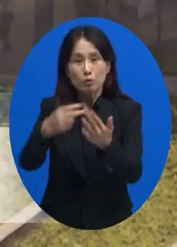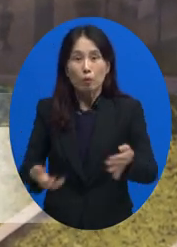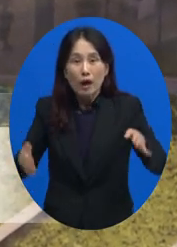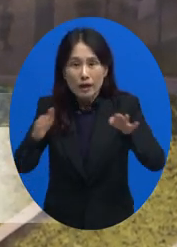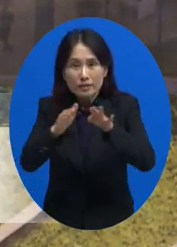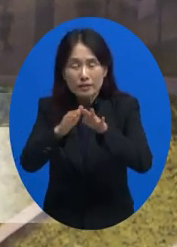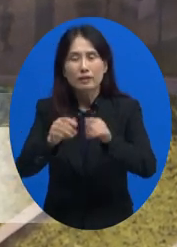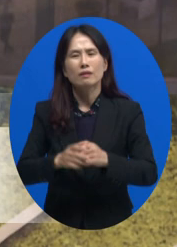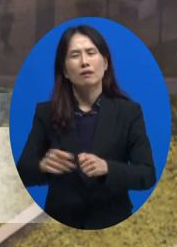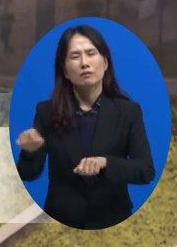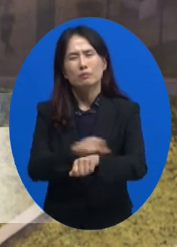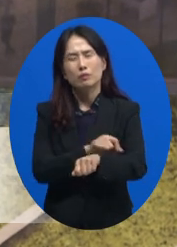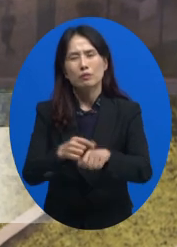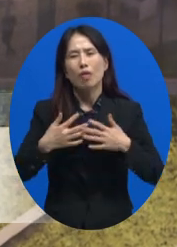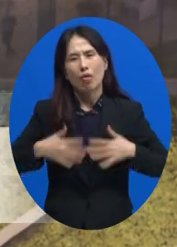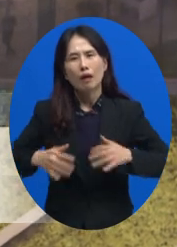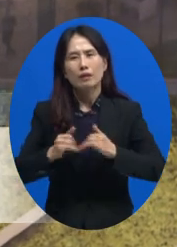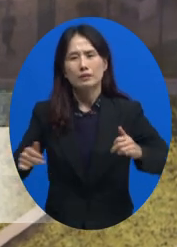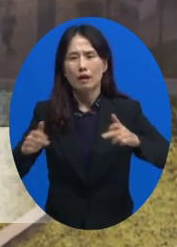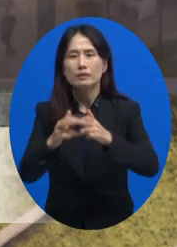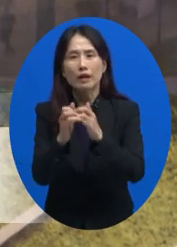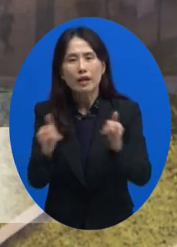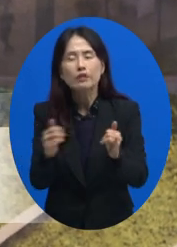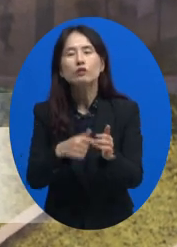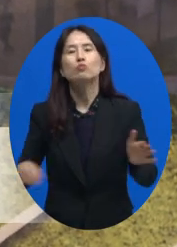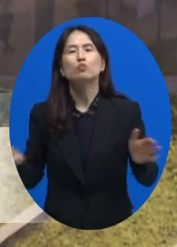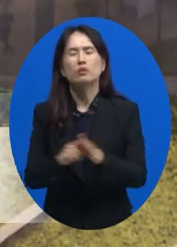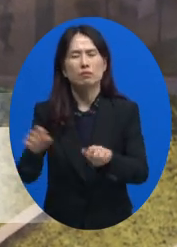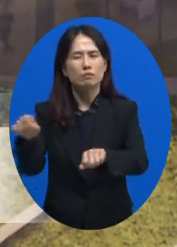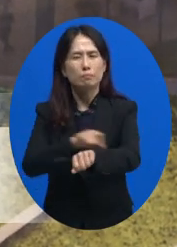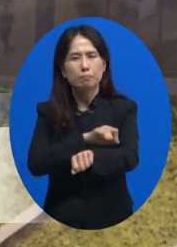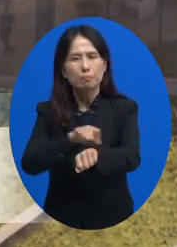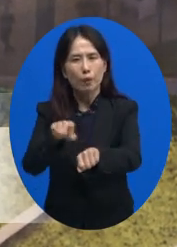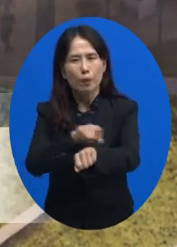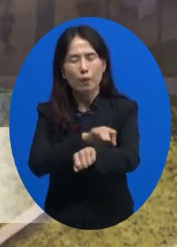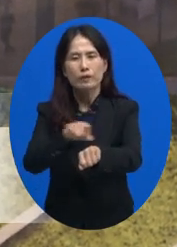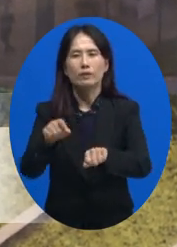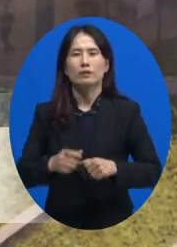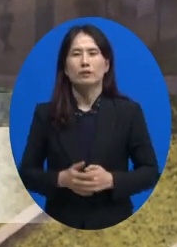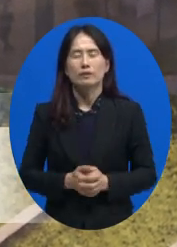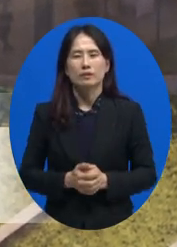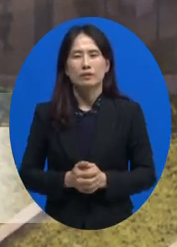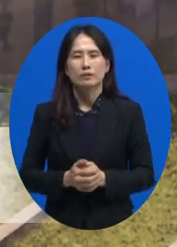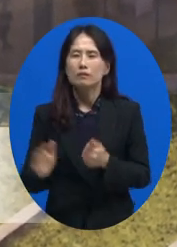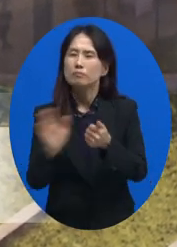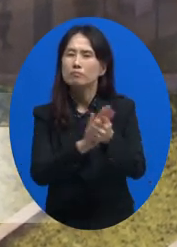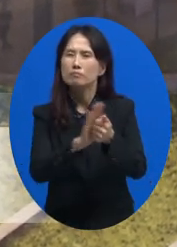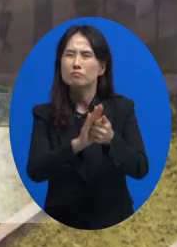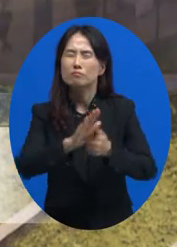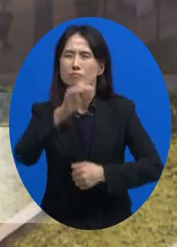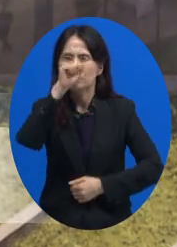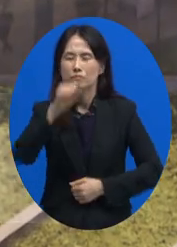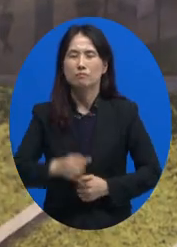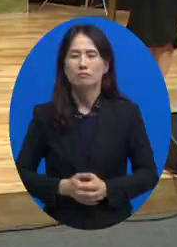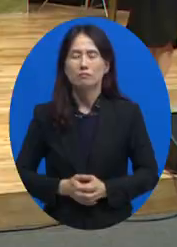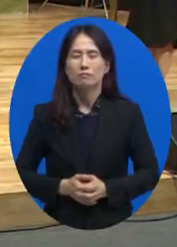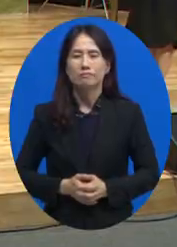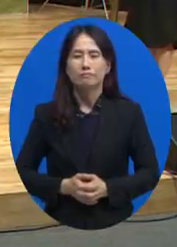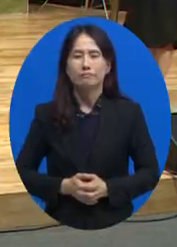도서관도 특별히 소외계층, 장애인 이런 분들을 위한 특별한 배를 좀 했으면